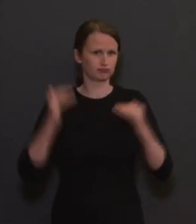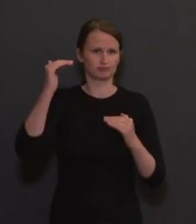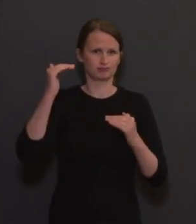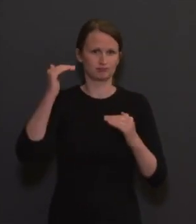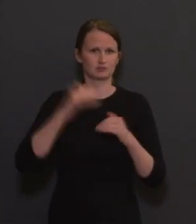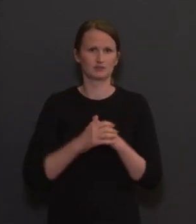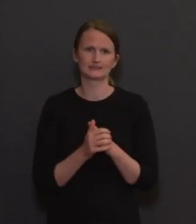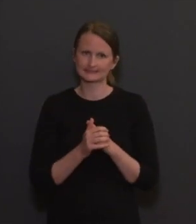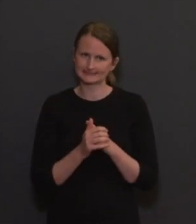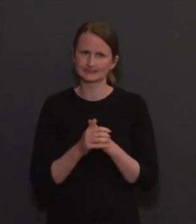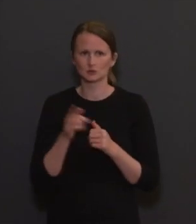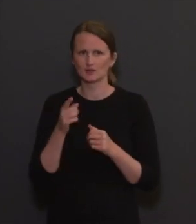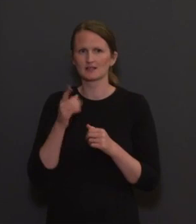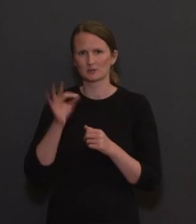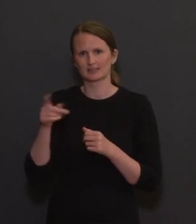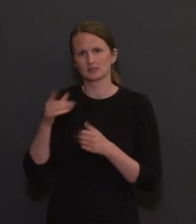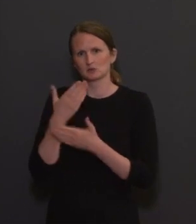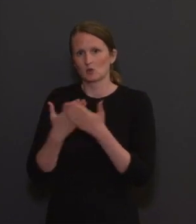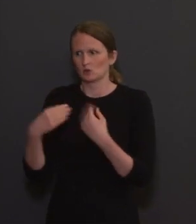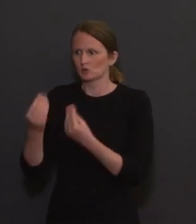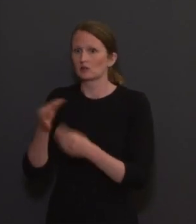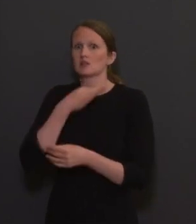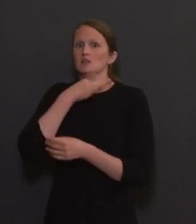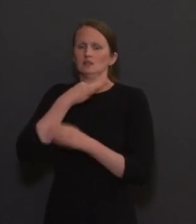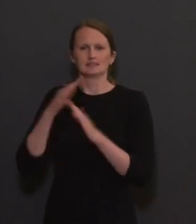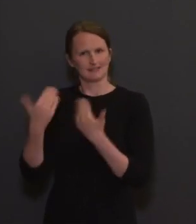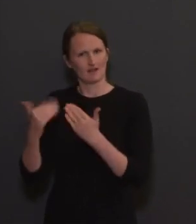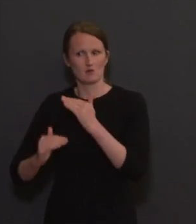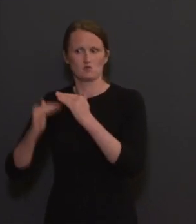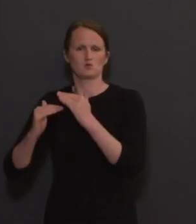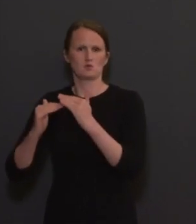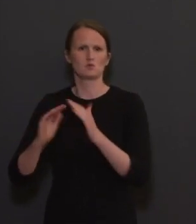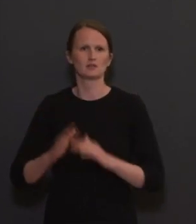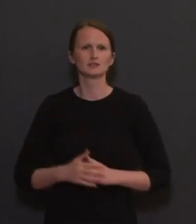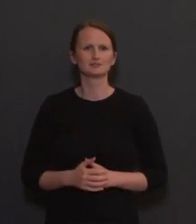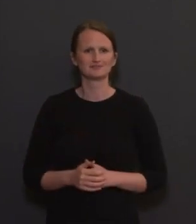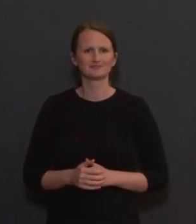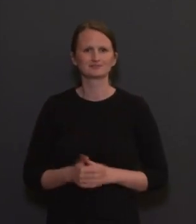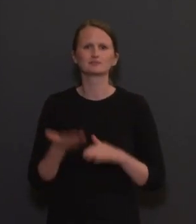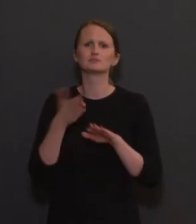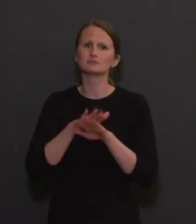eux, augmentent encore, mais là aussi, il y a un ralentissement dans la tendance.